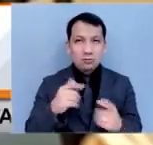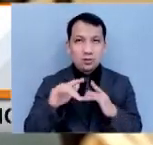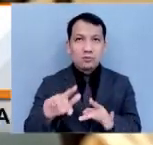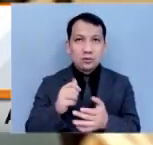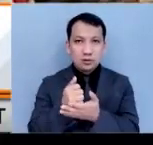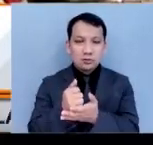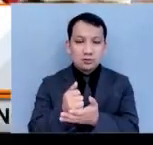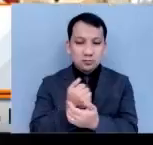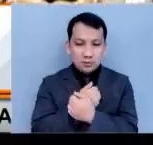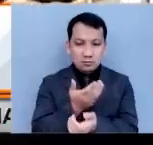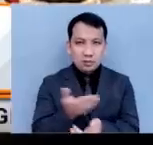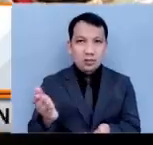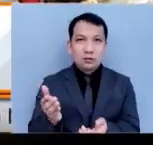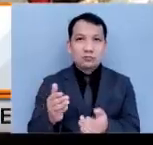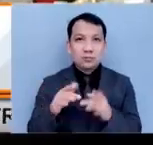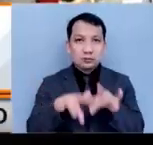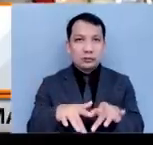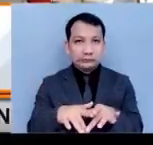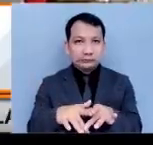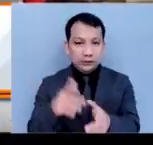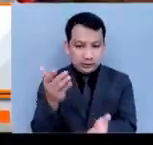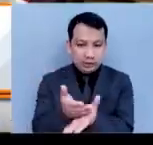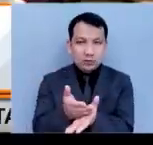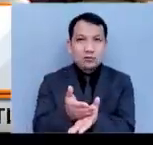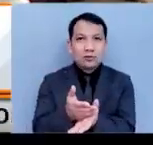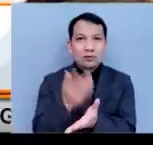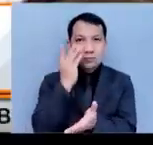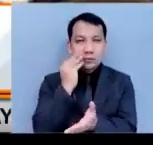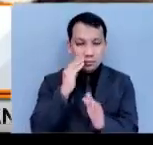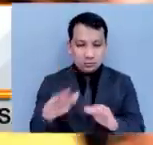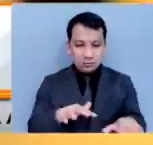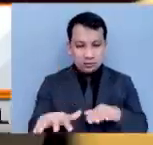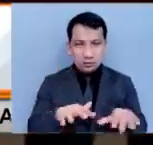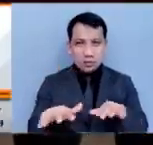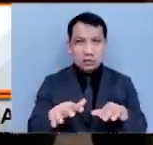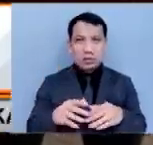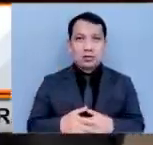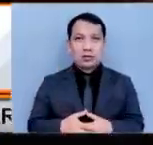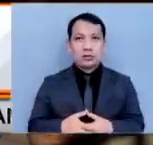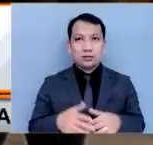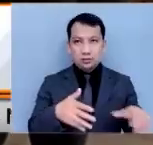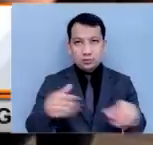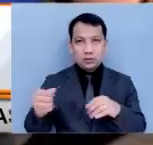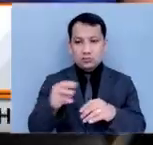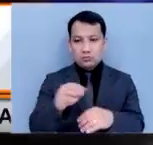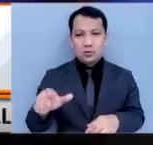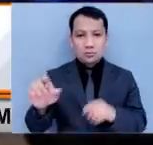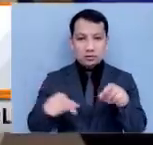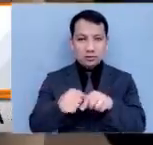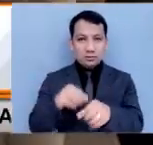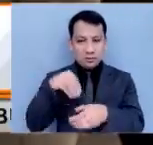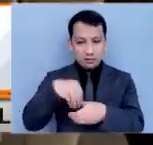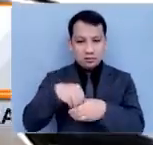sa kapwa. Pansamantalang naantala ang aktibidad ng nakadama ng pagyanig sa gusali. Pinalikas ng mall management ang mga nasa loob